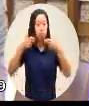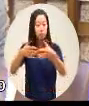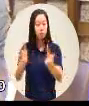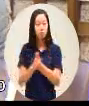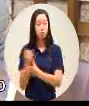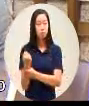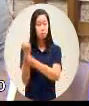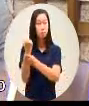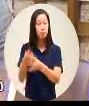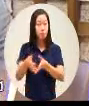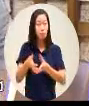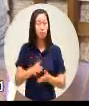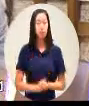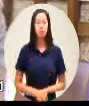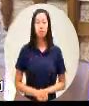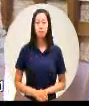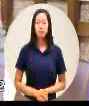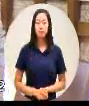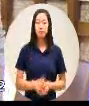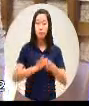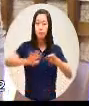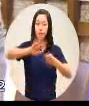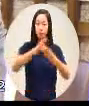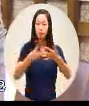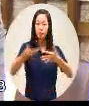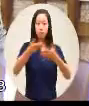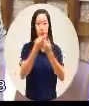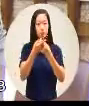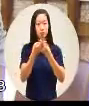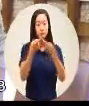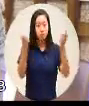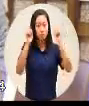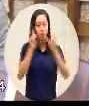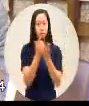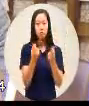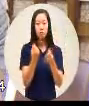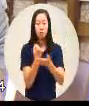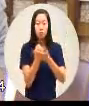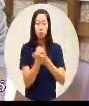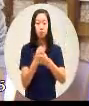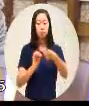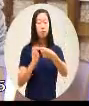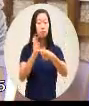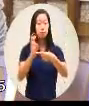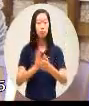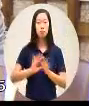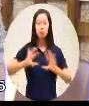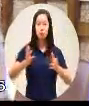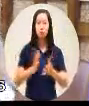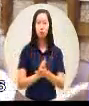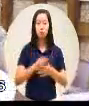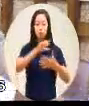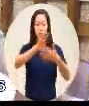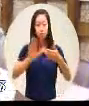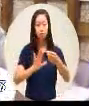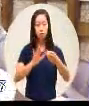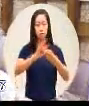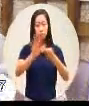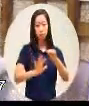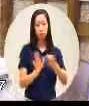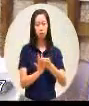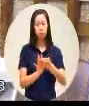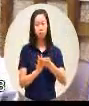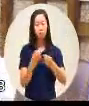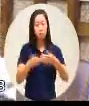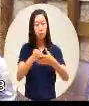取，高中升大学继续保留 35%， 但是国中这个阶段要升高中完全没有。好，